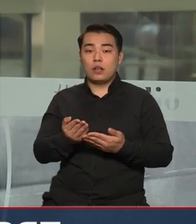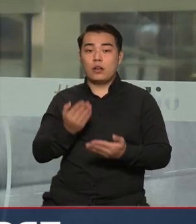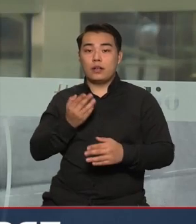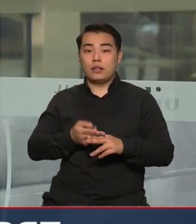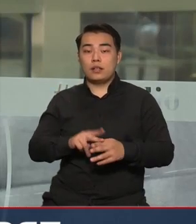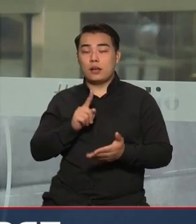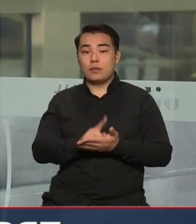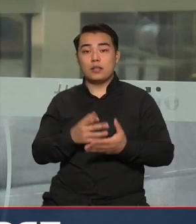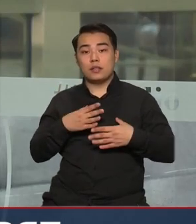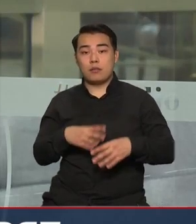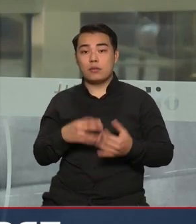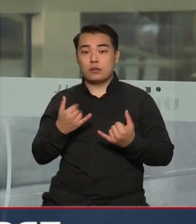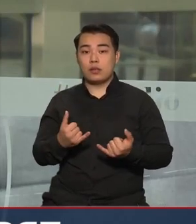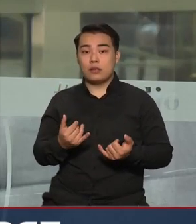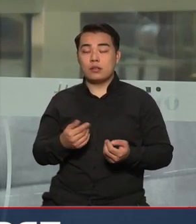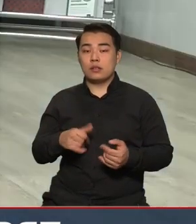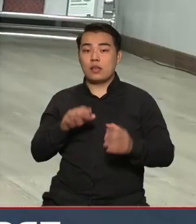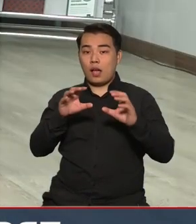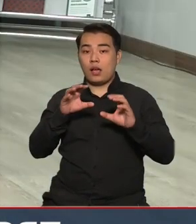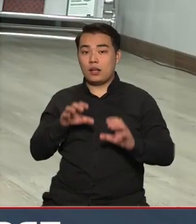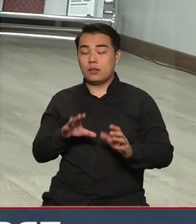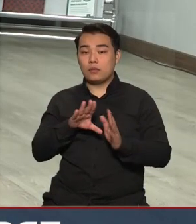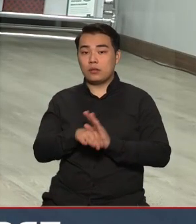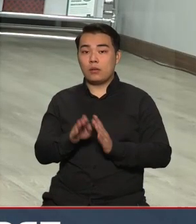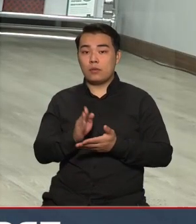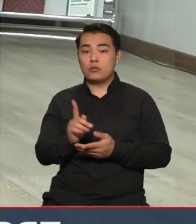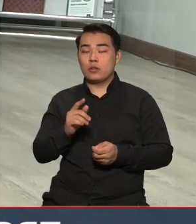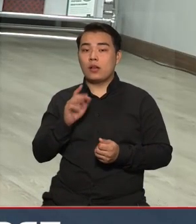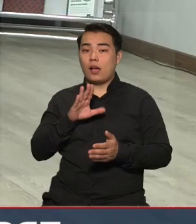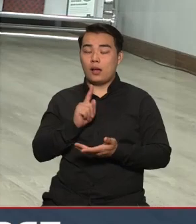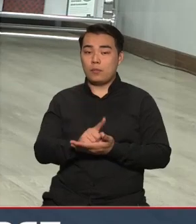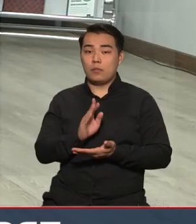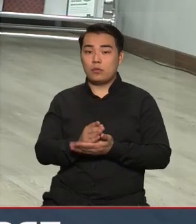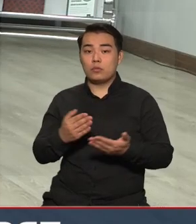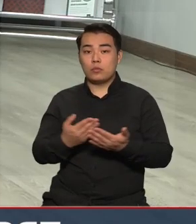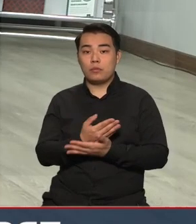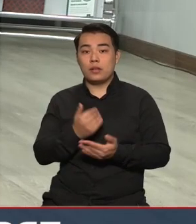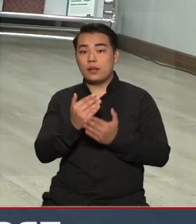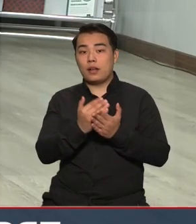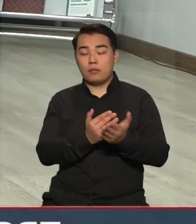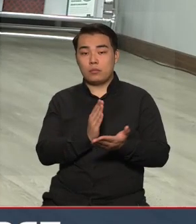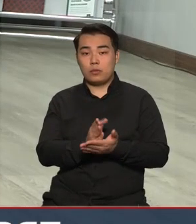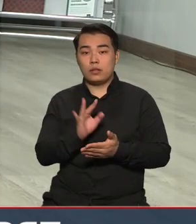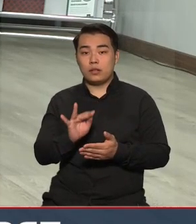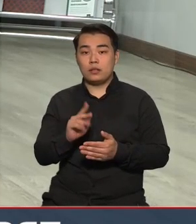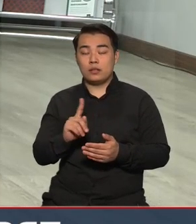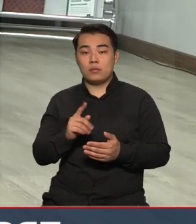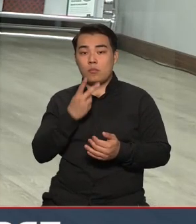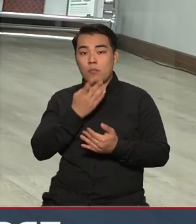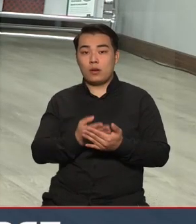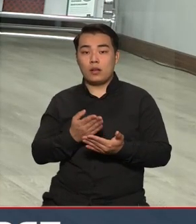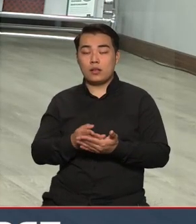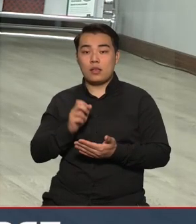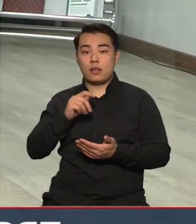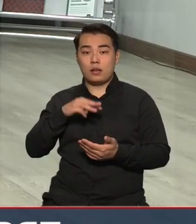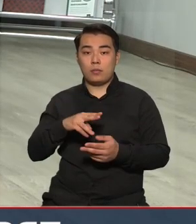таких обязательств. Сейчас мы законодательно вводим, что они обязаны тоже ставить новый график, исходя из доходов